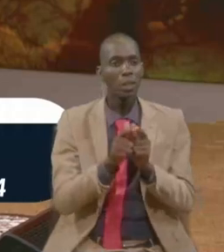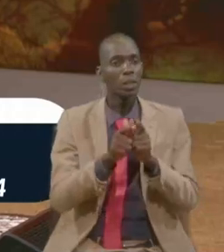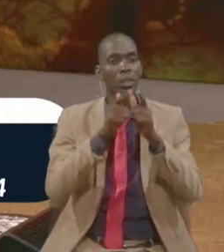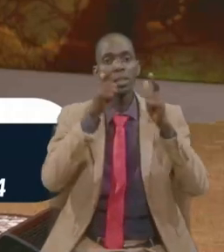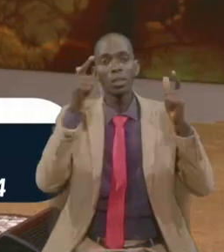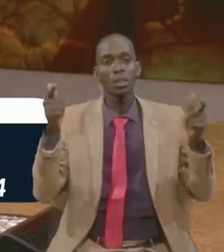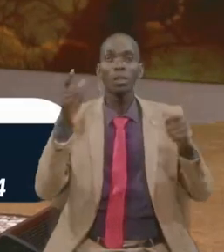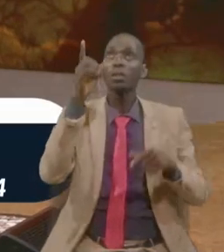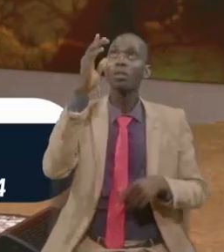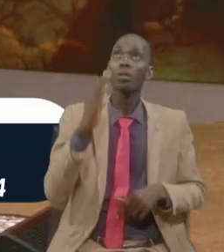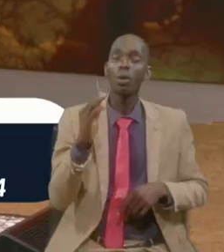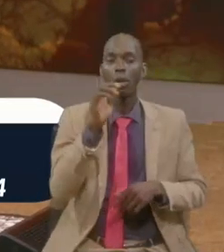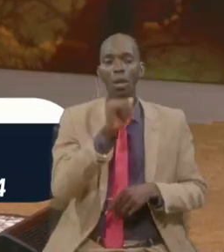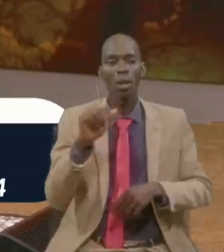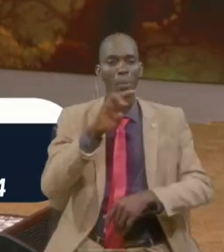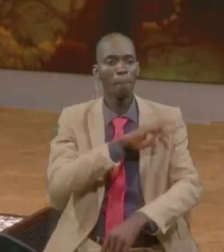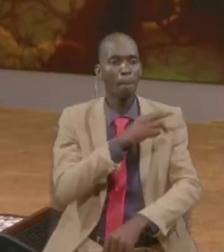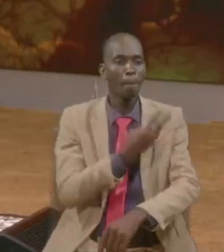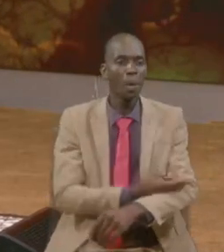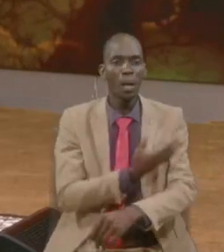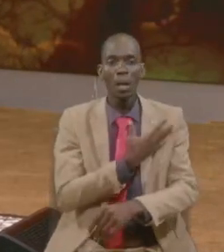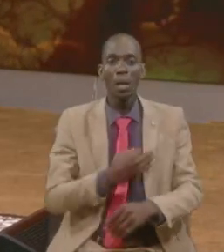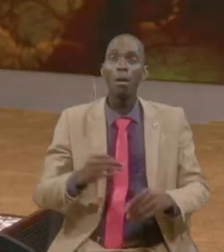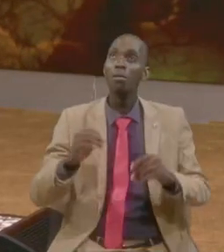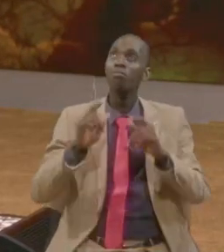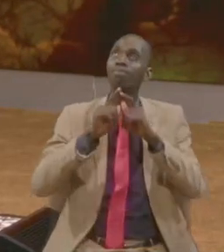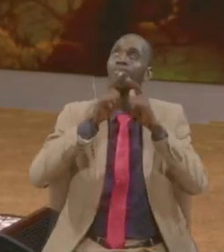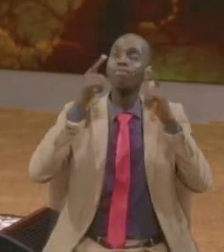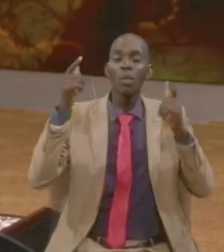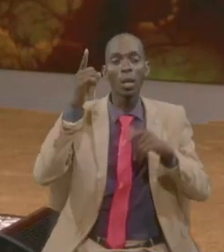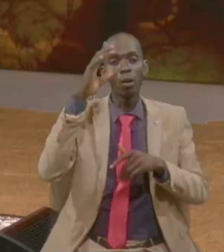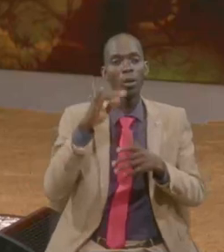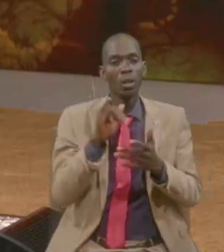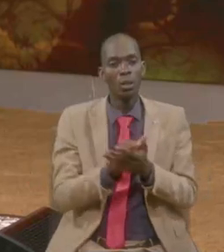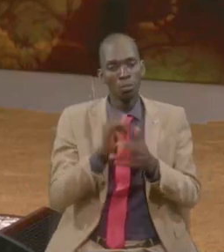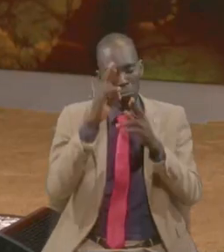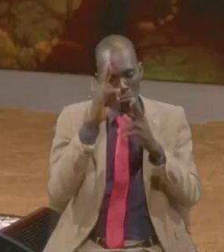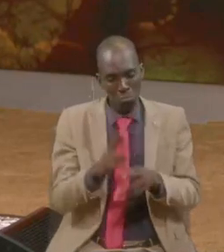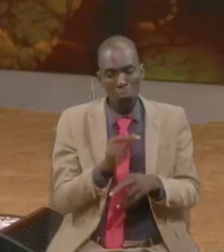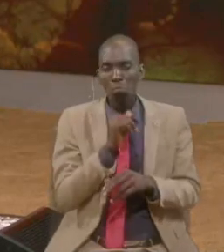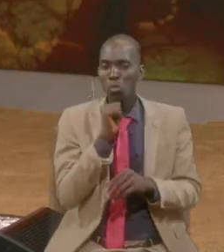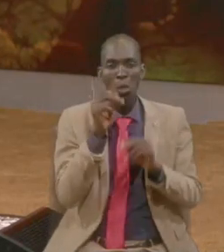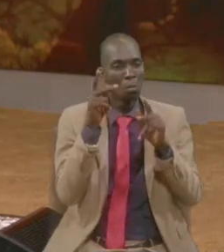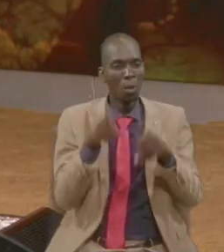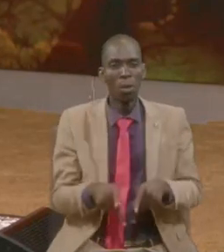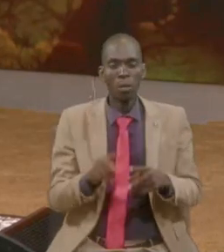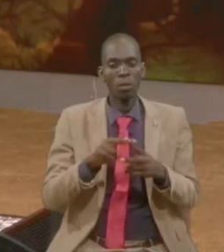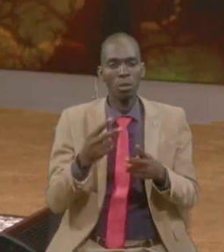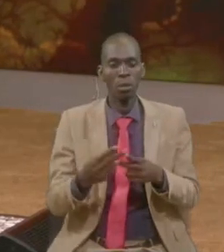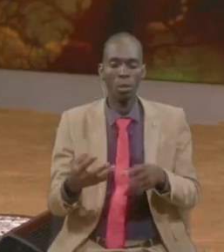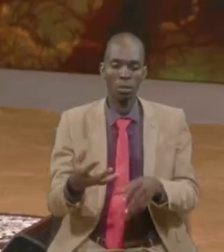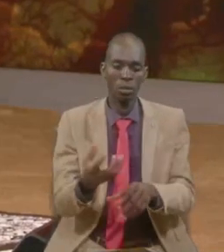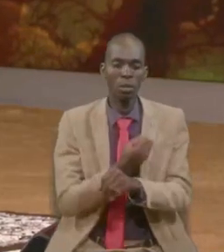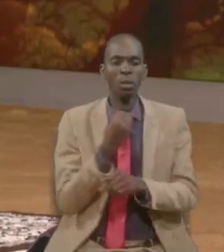grand, fort et terrible, qui ne fait point exception des